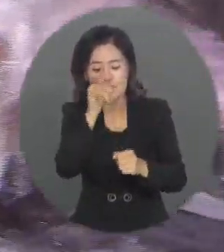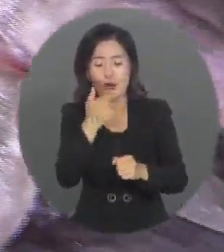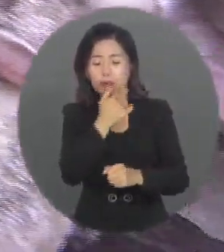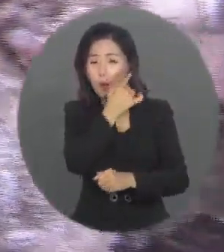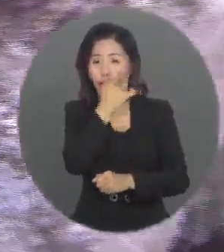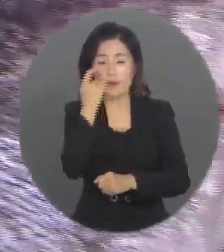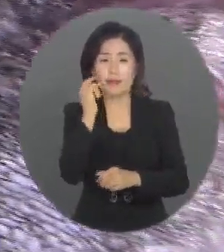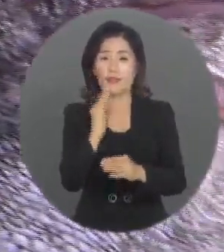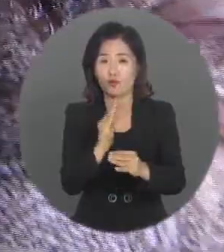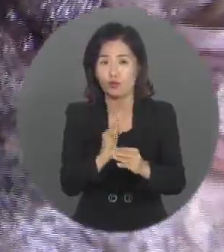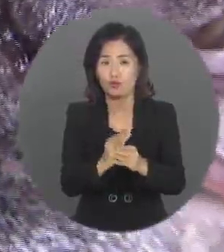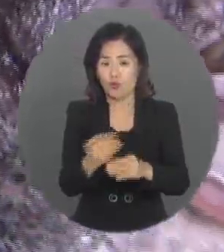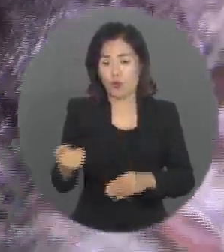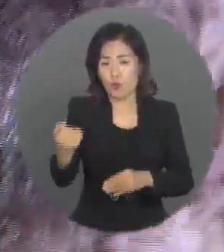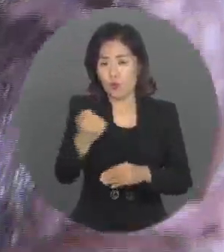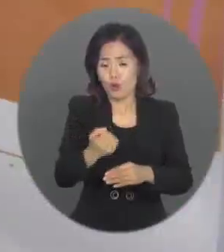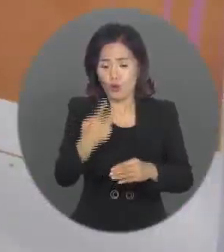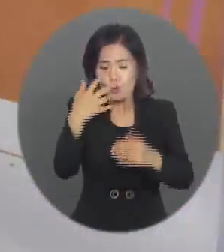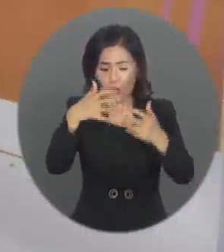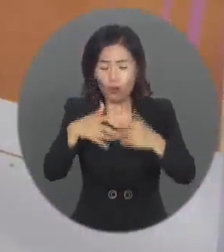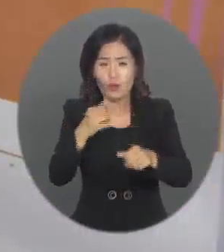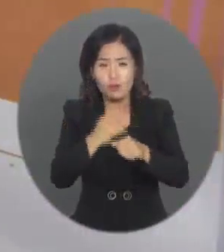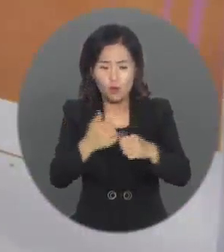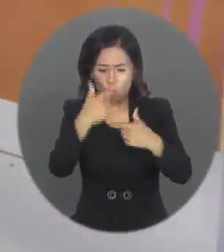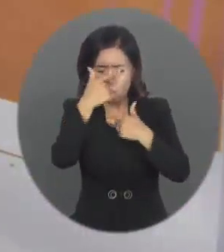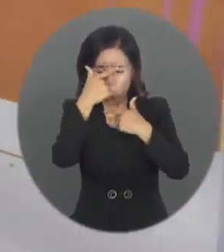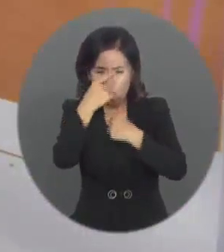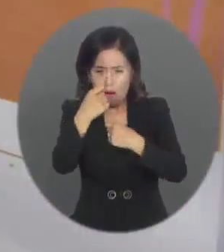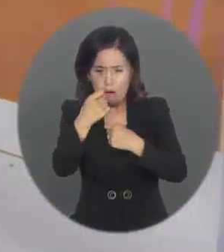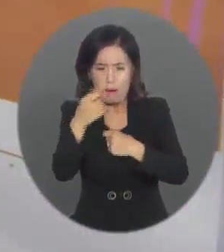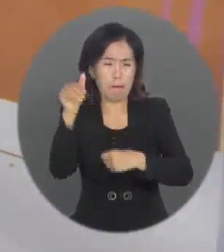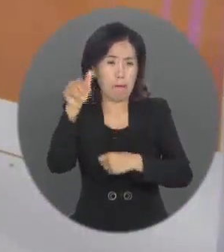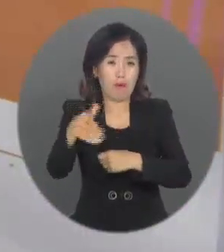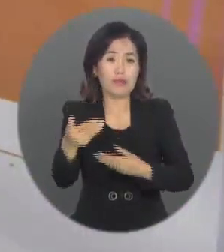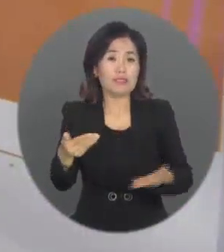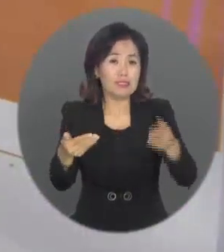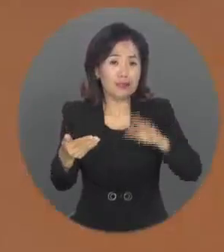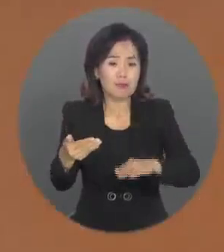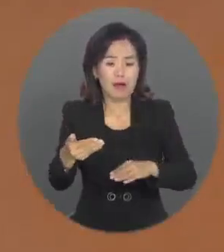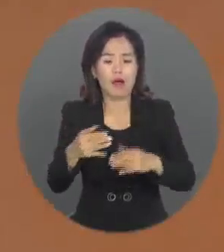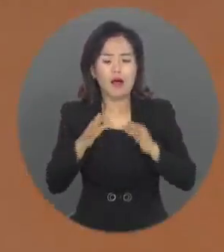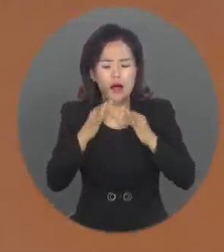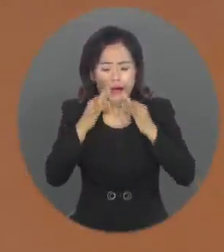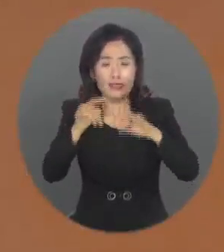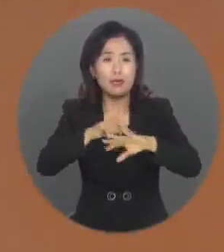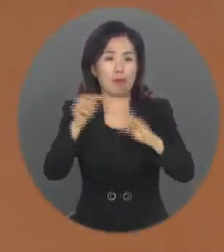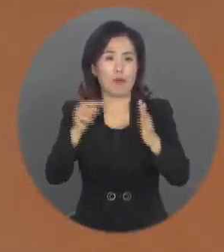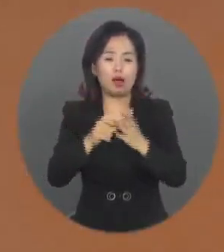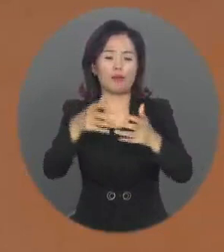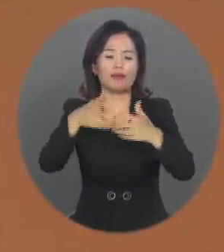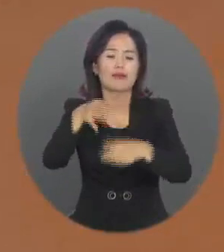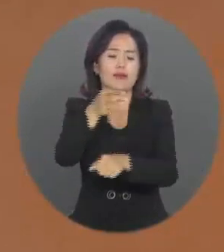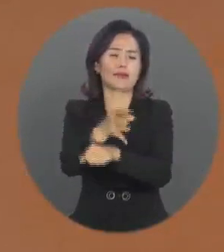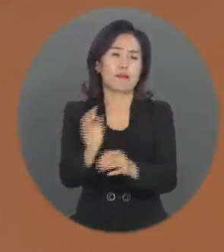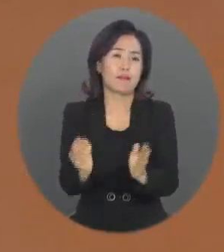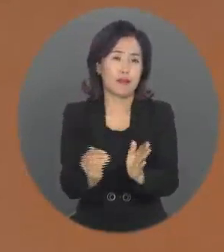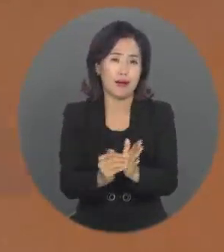겁니다. 휴대용 측정기는 정확도가 떨어지는 것으로 알려져 있지만 절박한 심정에 장비를